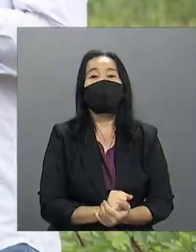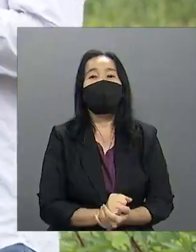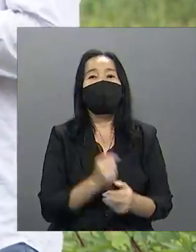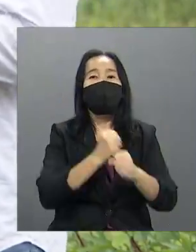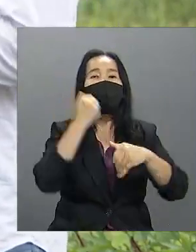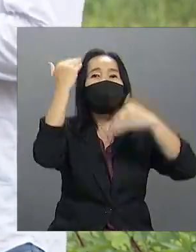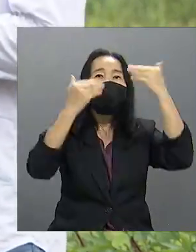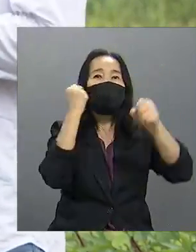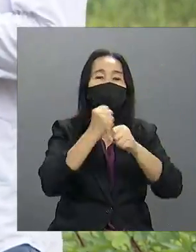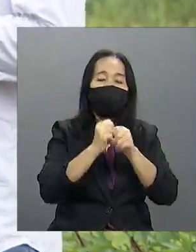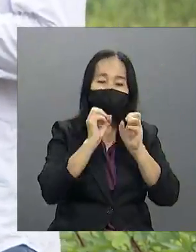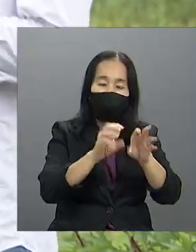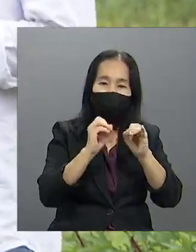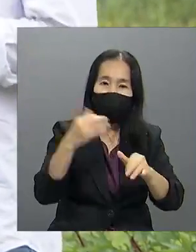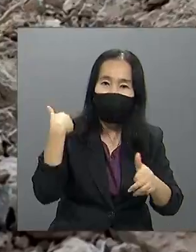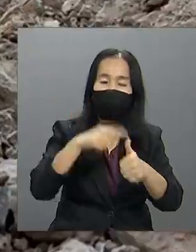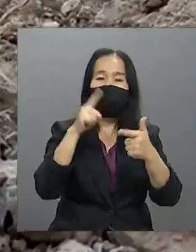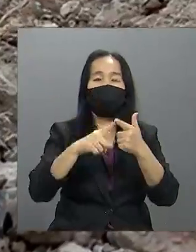กิจกรรมการจ้างงาน